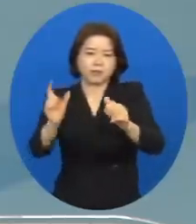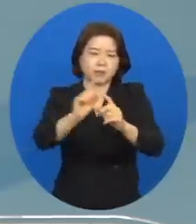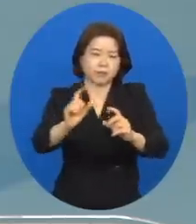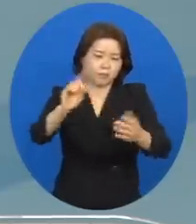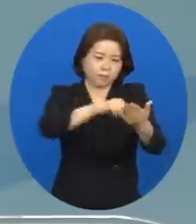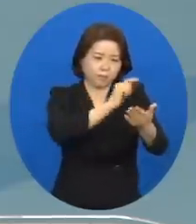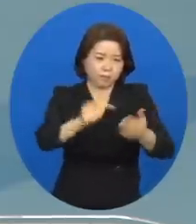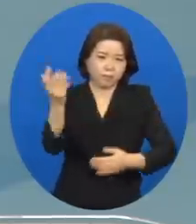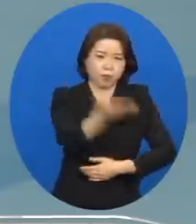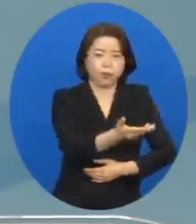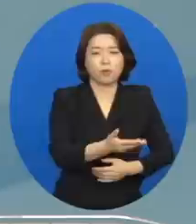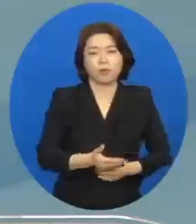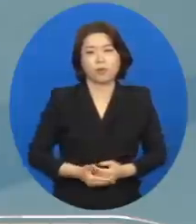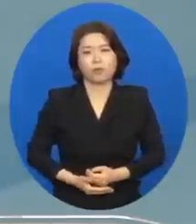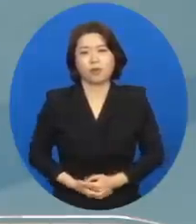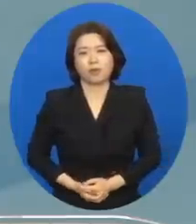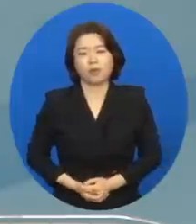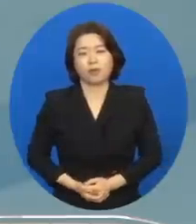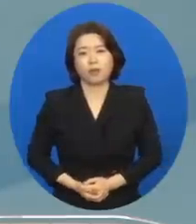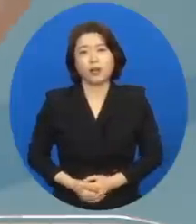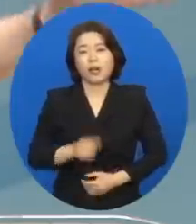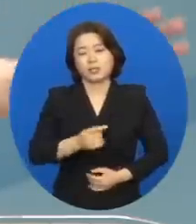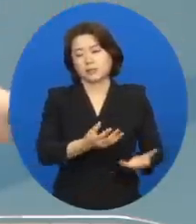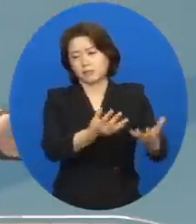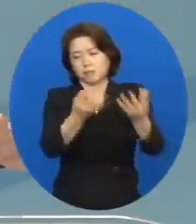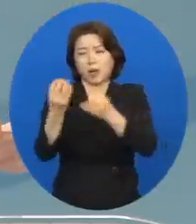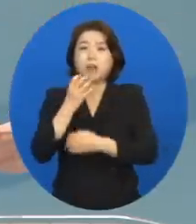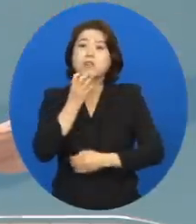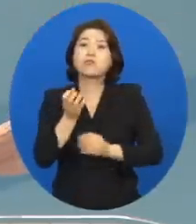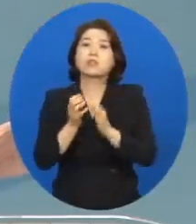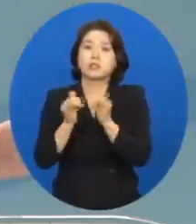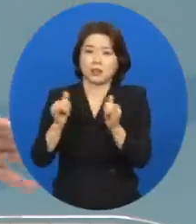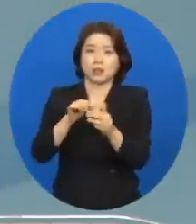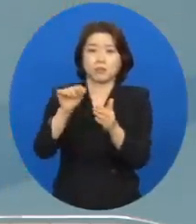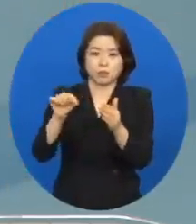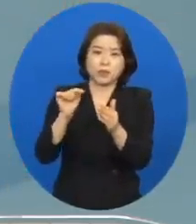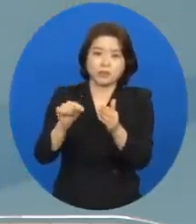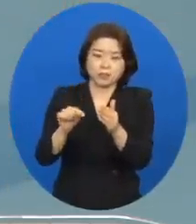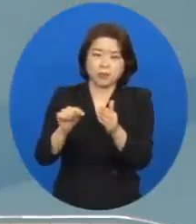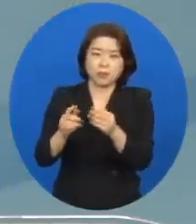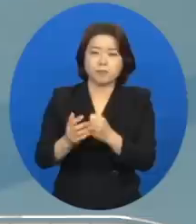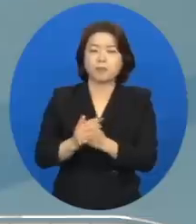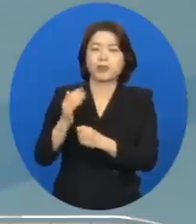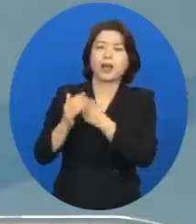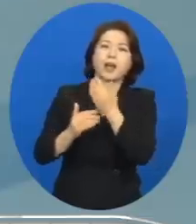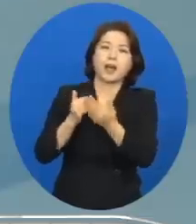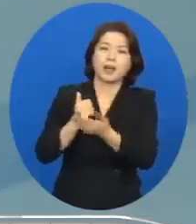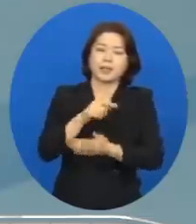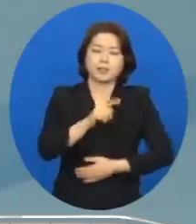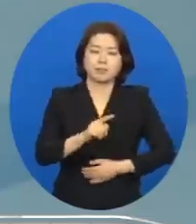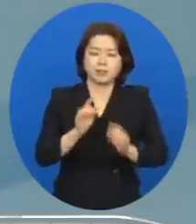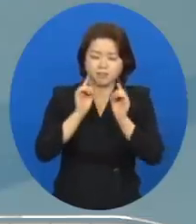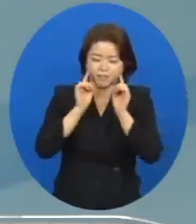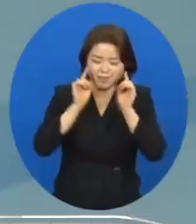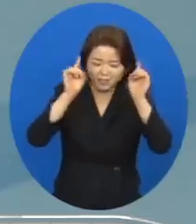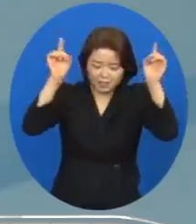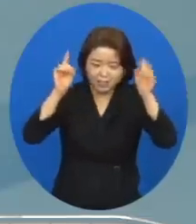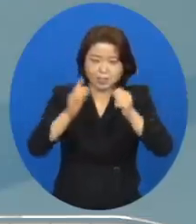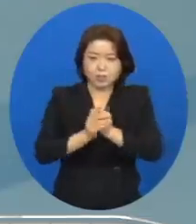보응하였느니라. 그 많은 유대인들 중에 하나님의 이 진노의